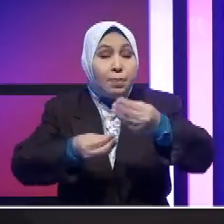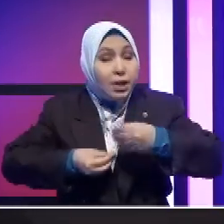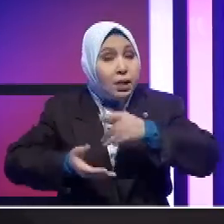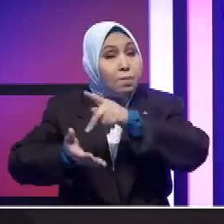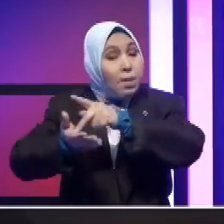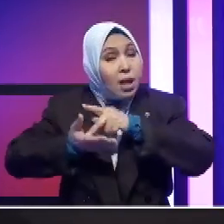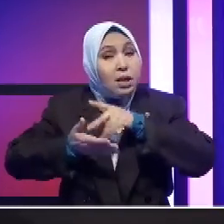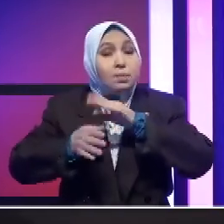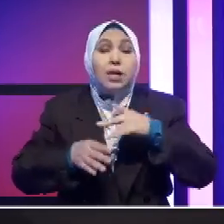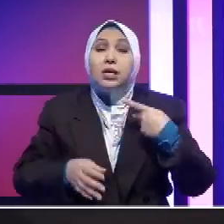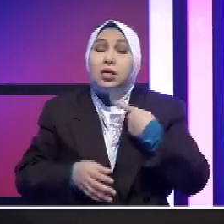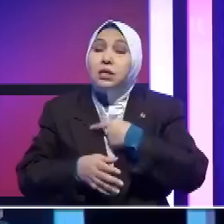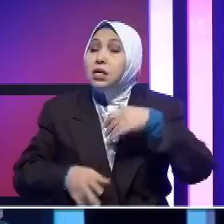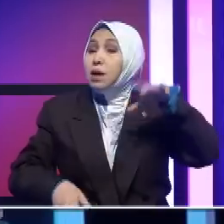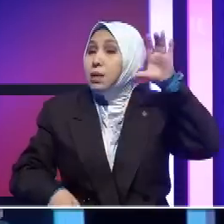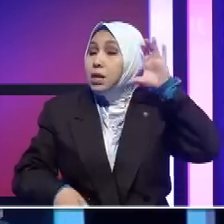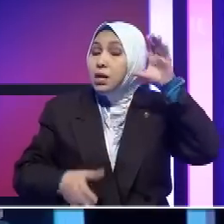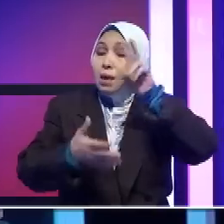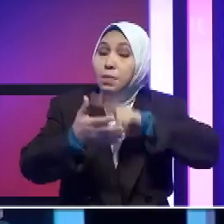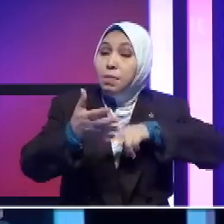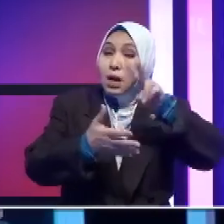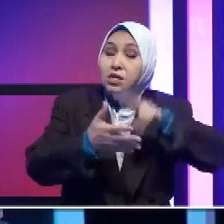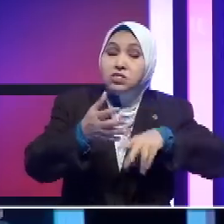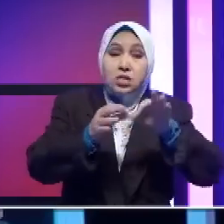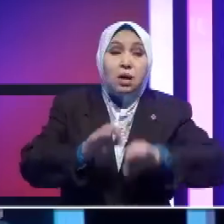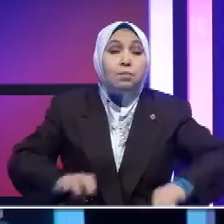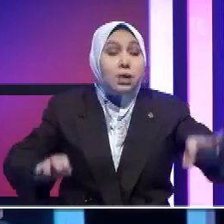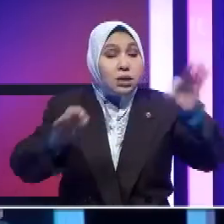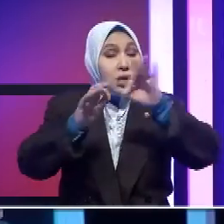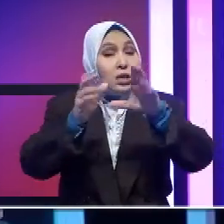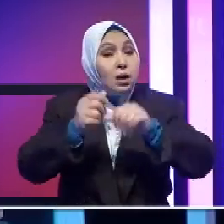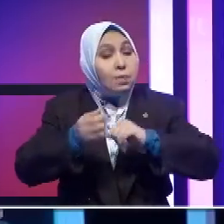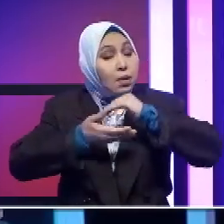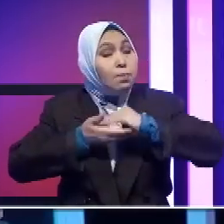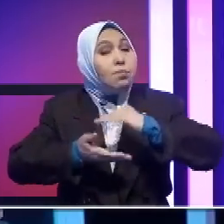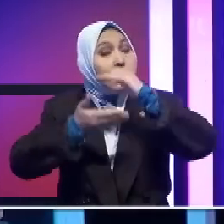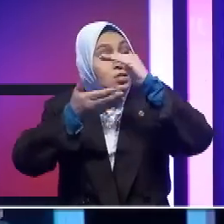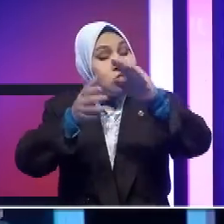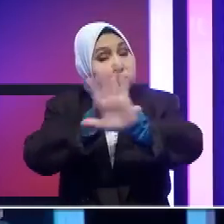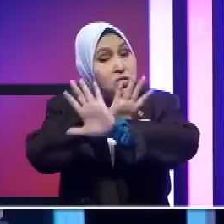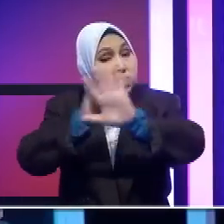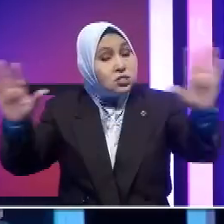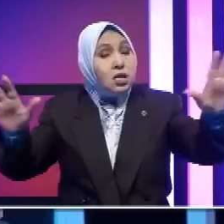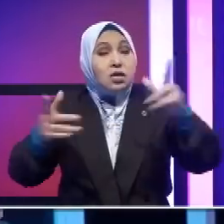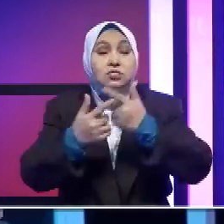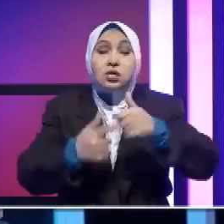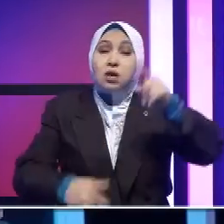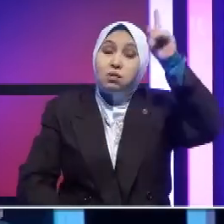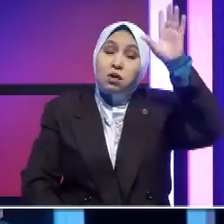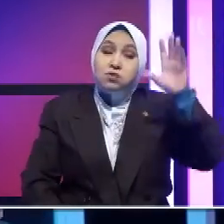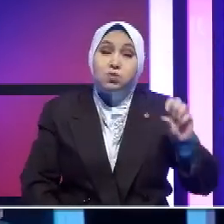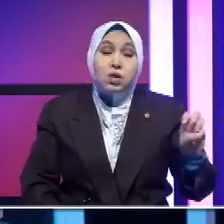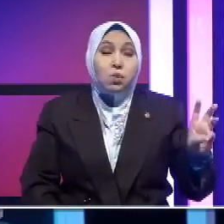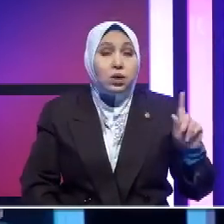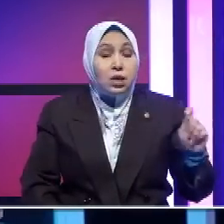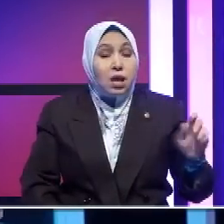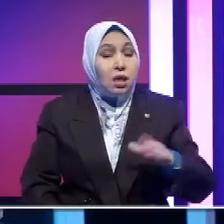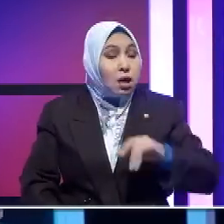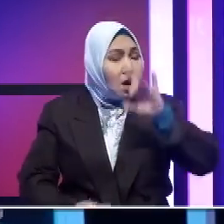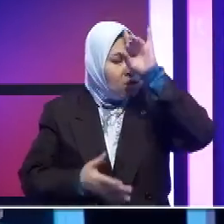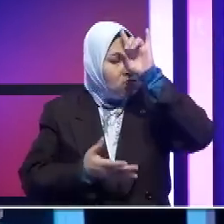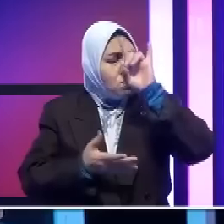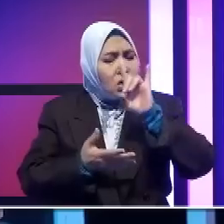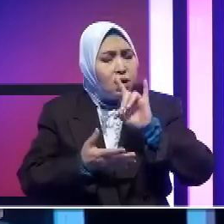kepada kita yang mendengar, yang membaca, dan yang paling penting kita dapat mesej yang jelas daripada Allah Subhanahu wa taala.